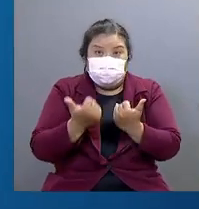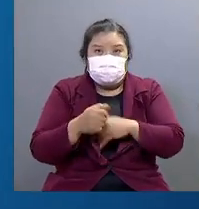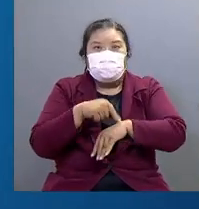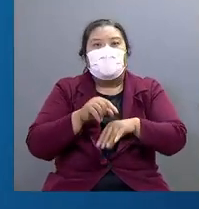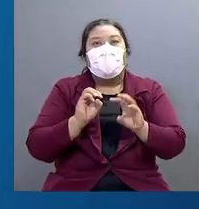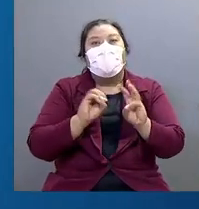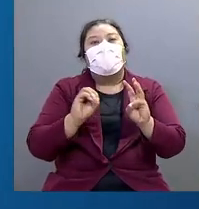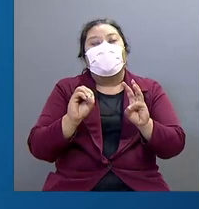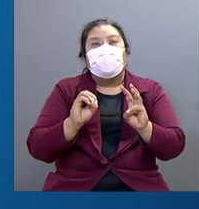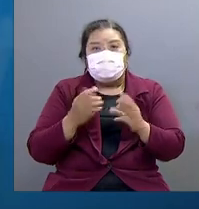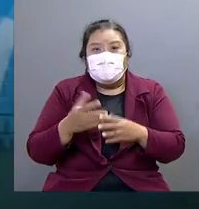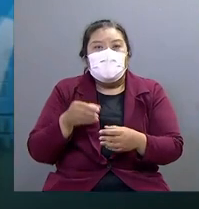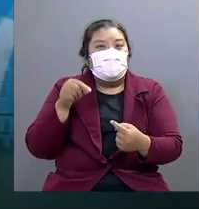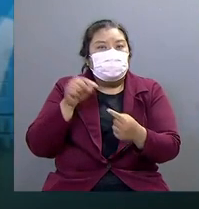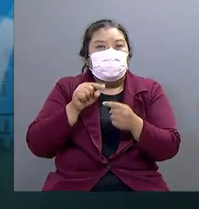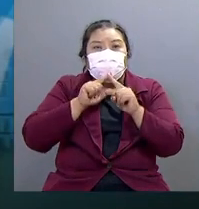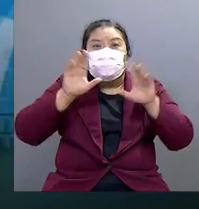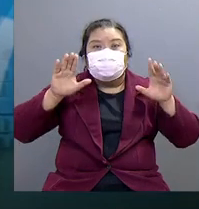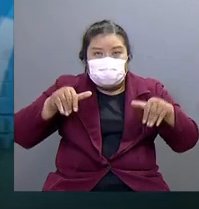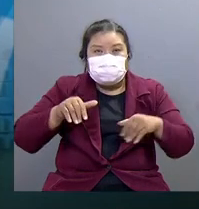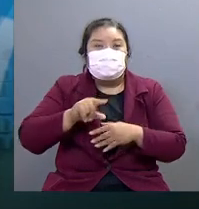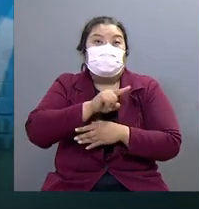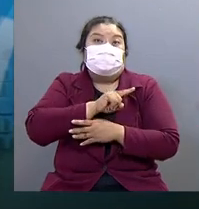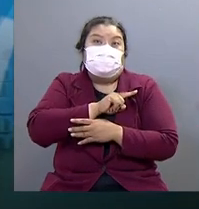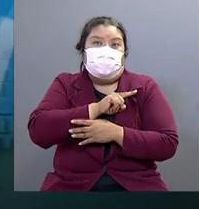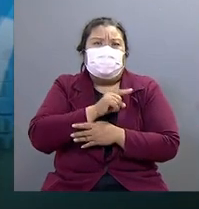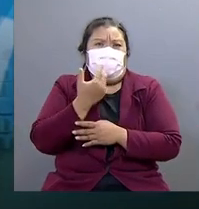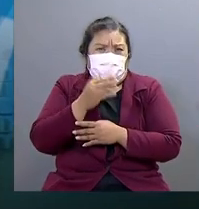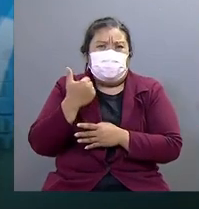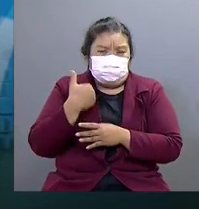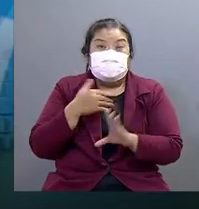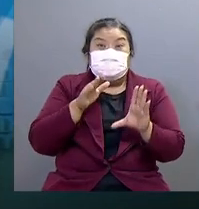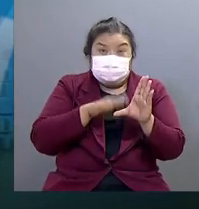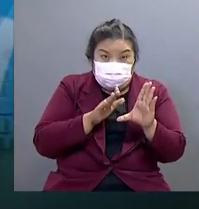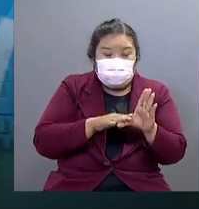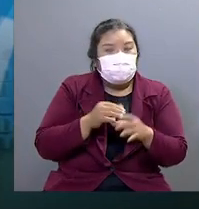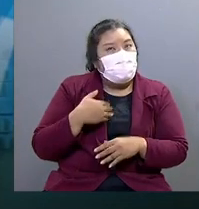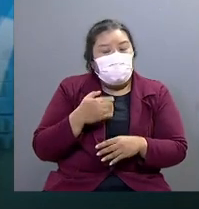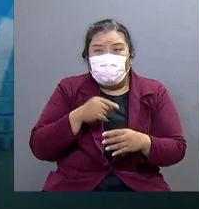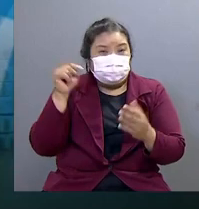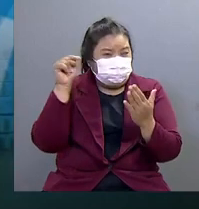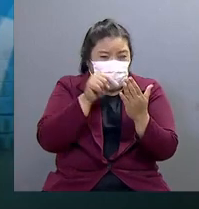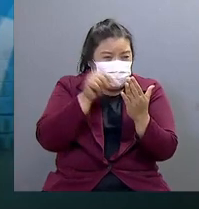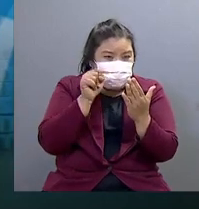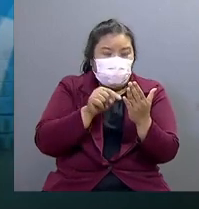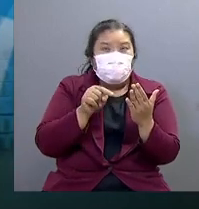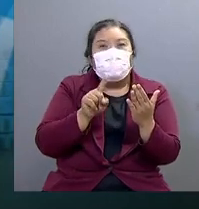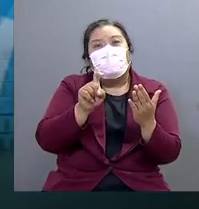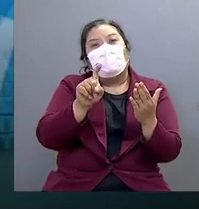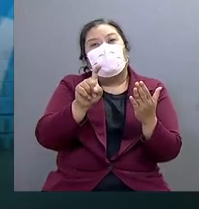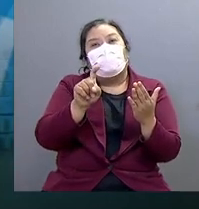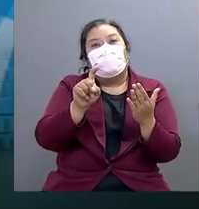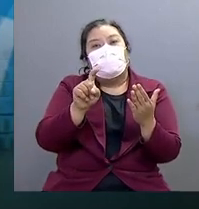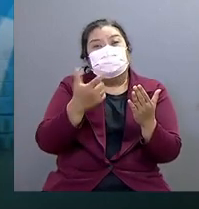รธนาคารกรุงไทยก็บอกนะคะว่าตอนนี้มีคนเข้ามาใช้สิทธิ์ยืนยันคนละครึ่งกันเป็นจำนวนมากก็เลยใช้งานไม่ได้ธนาคารพยาย